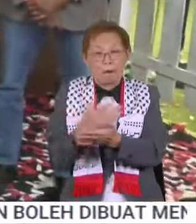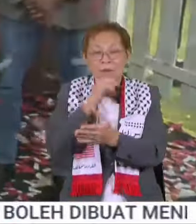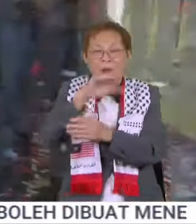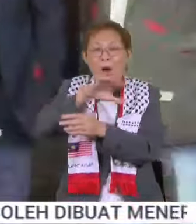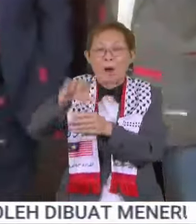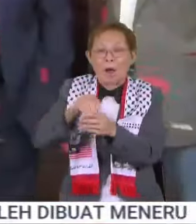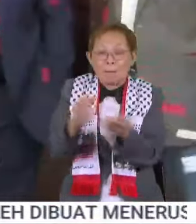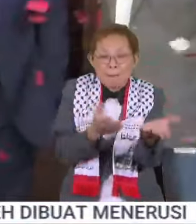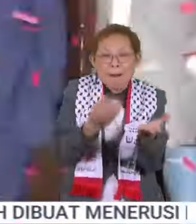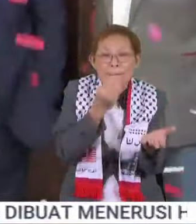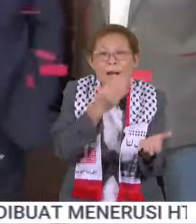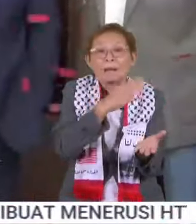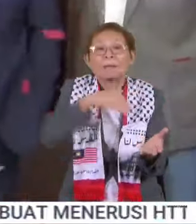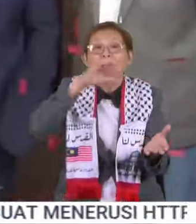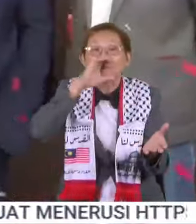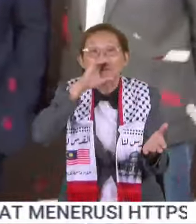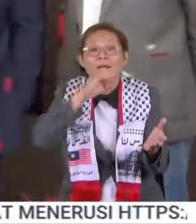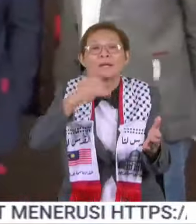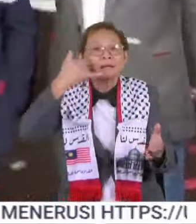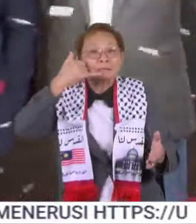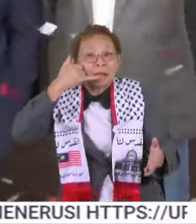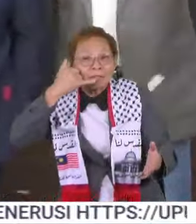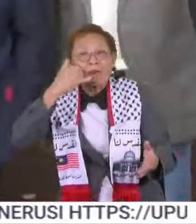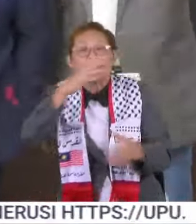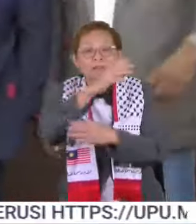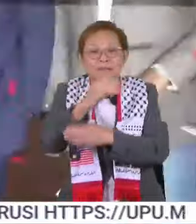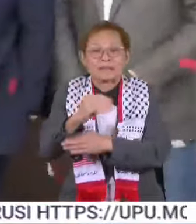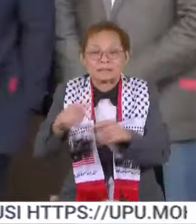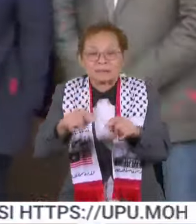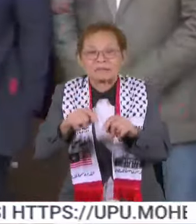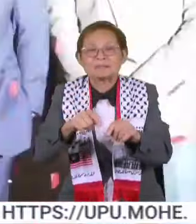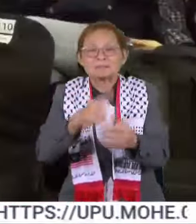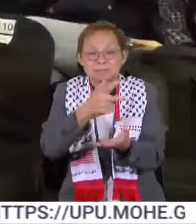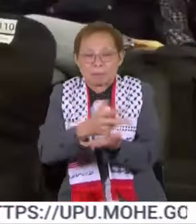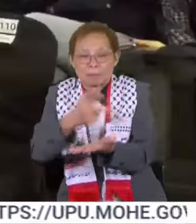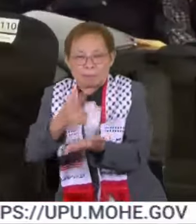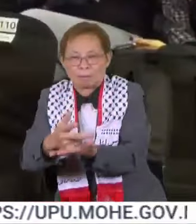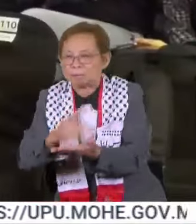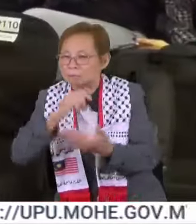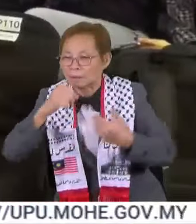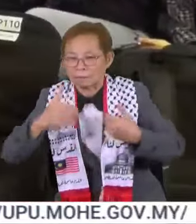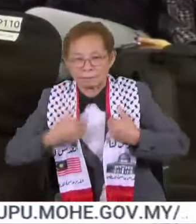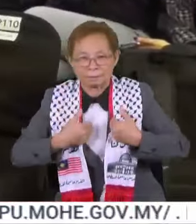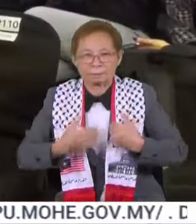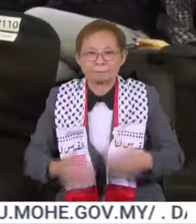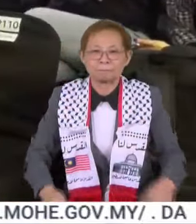untuk makanan dan minuman, telekomunikasi serta tempat letak kereta.